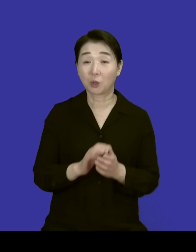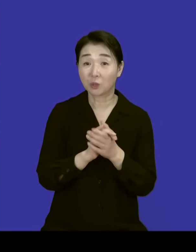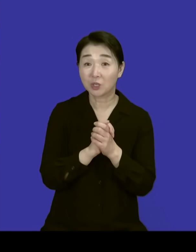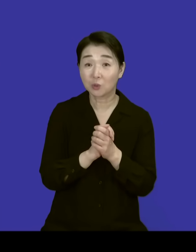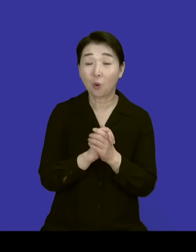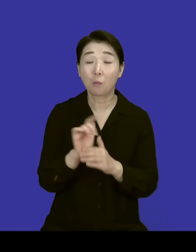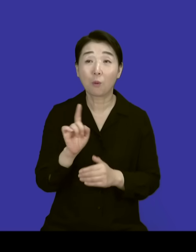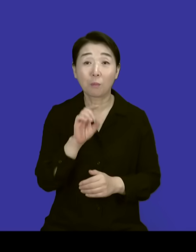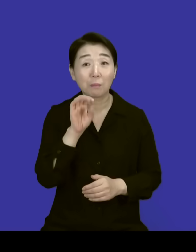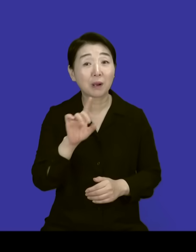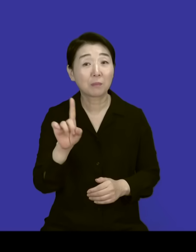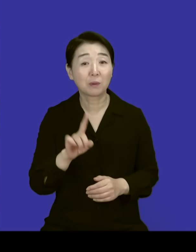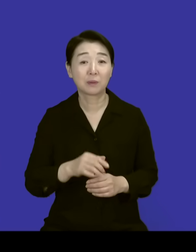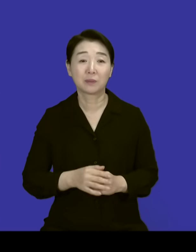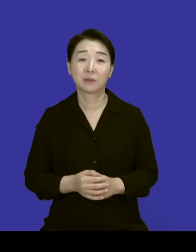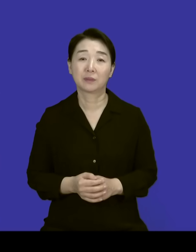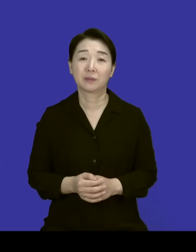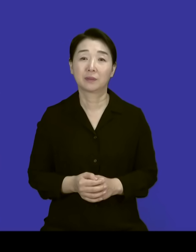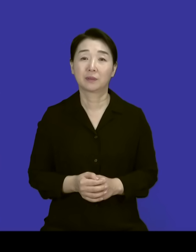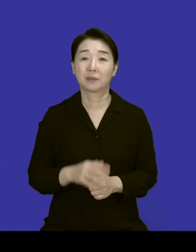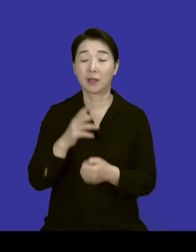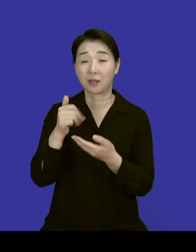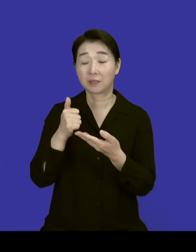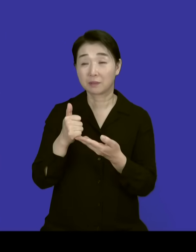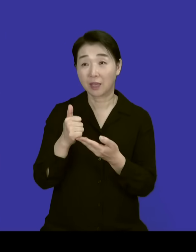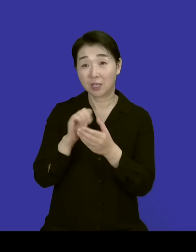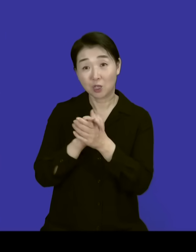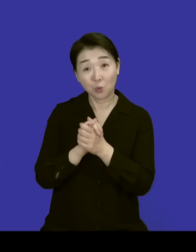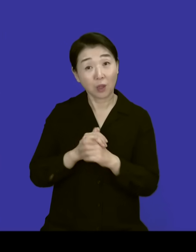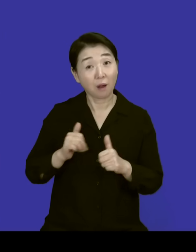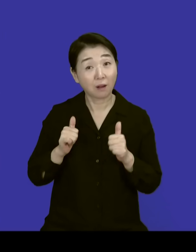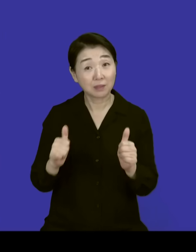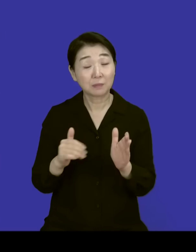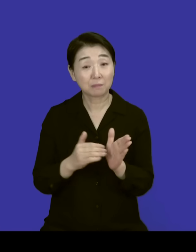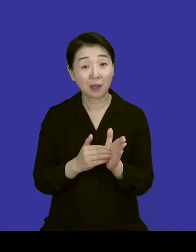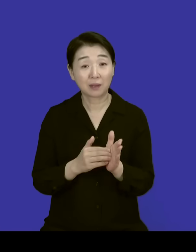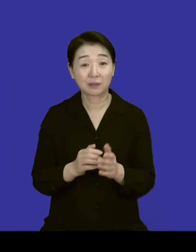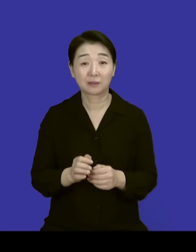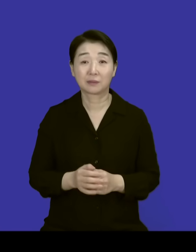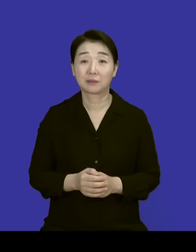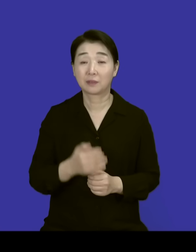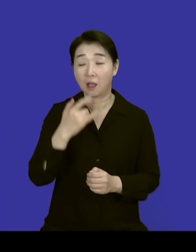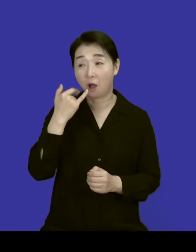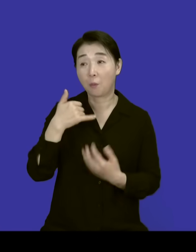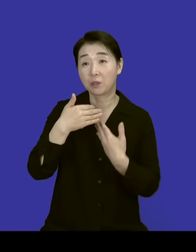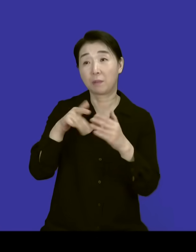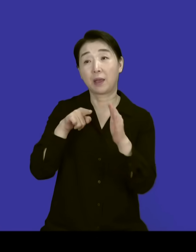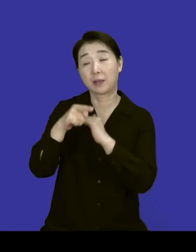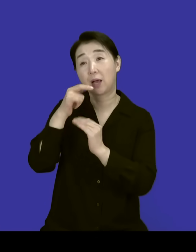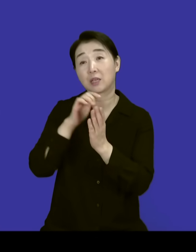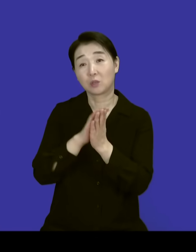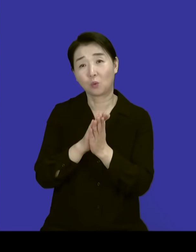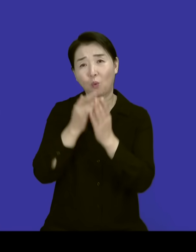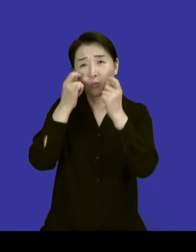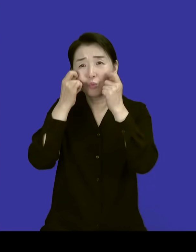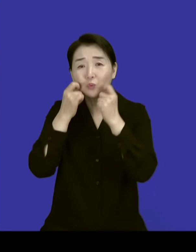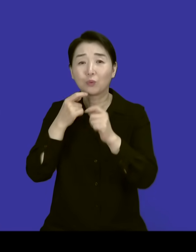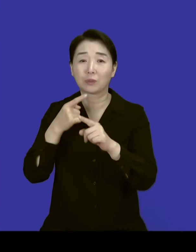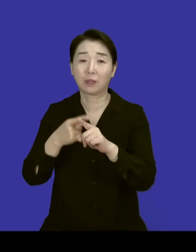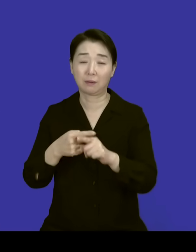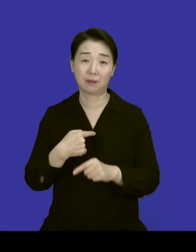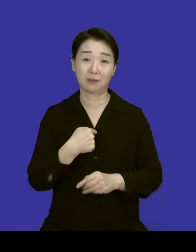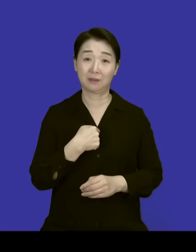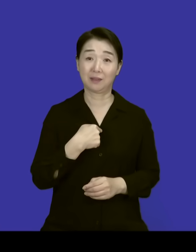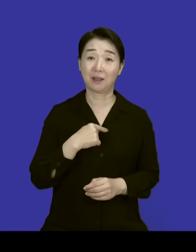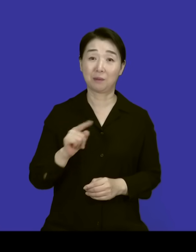기도 뭐라고 했을 거 아니에요 엄마랑. 하나님께 더 뛰어가서 이제 기도했을 거 아니에요. 네. 어머니는 이제 방에 가서 기도를 하셨겠죠. 예. 막 우시다가 저는 이제